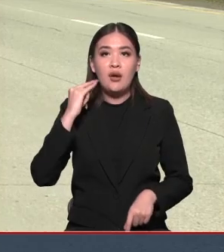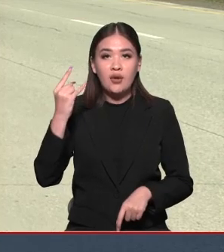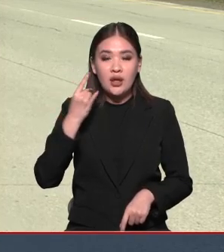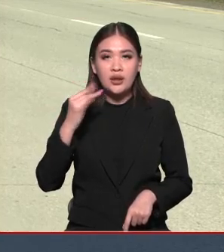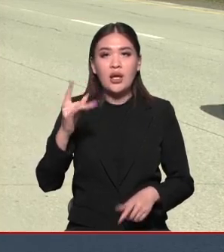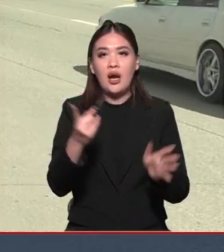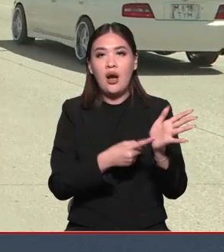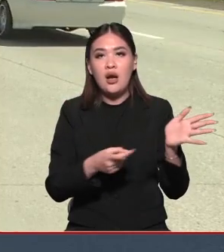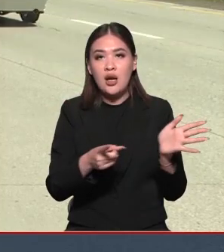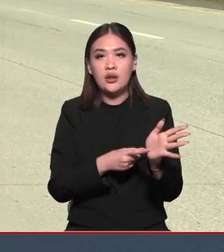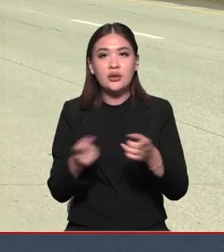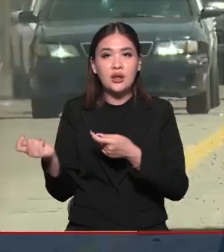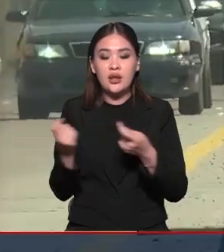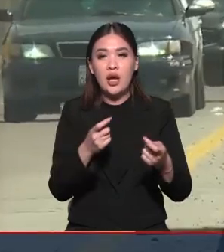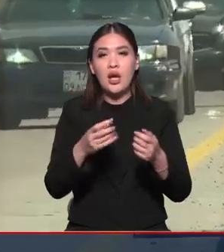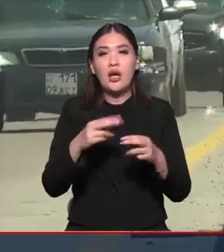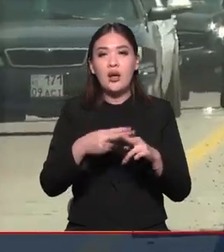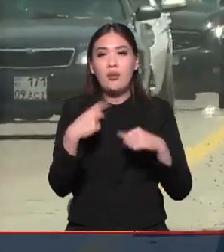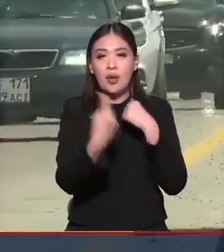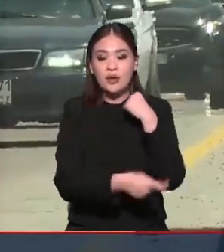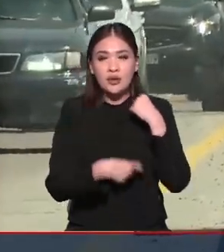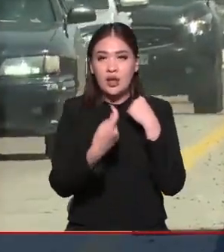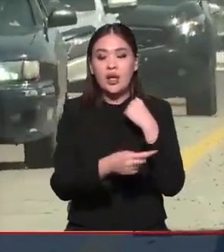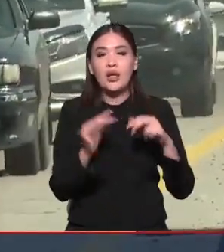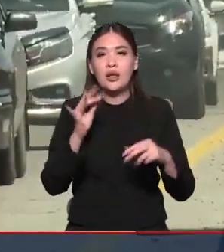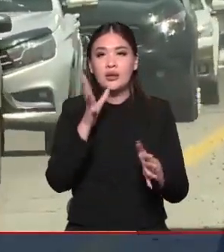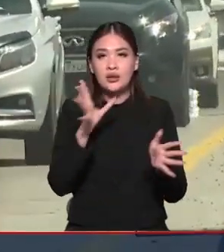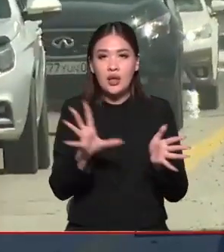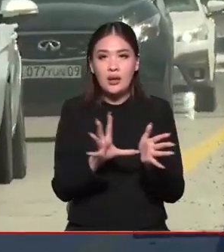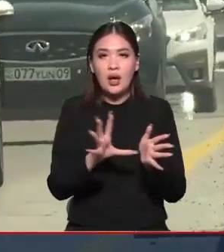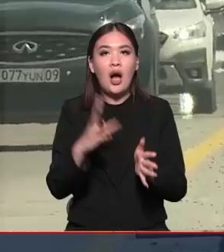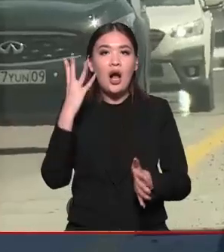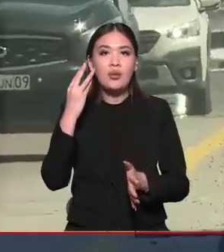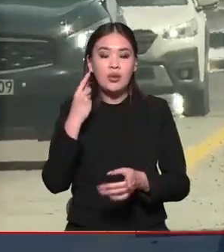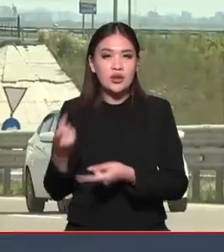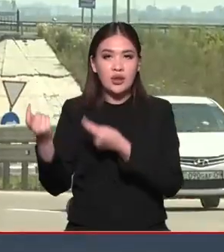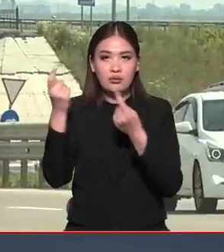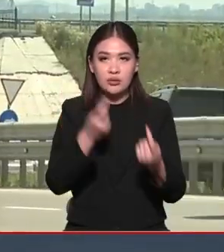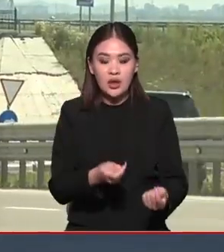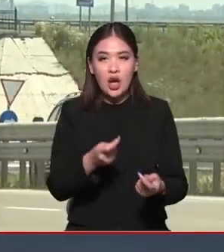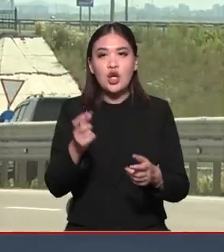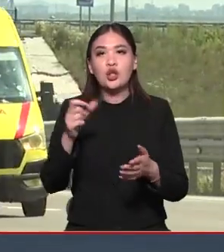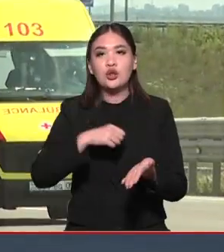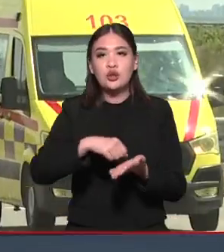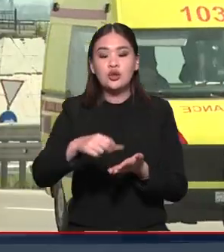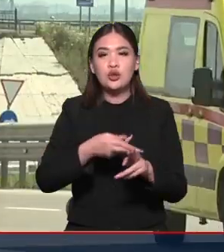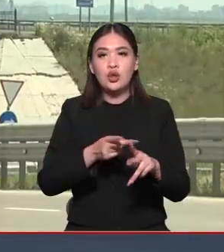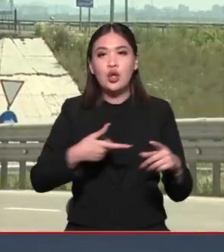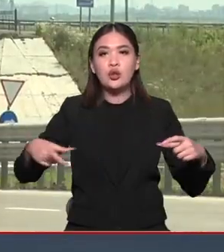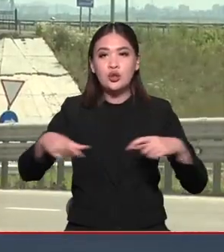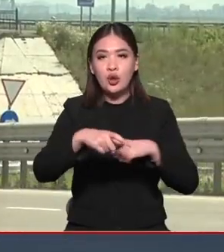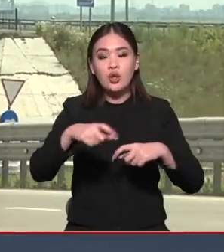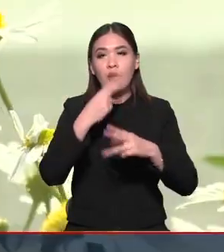Қарағандының қиыршық тасы қолданылған. Көпірге қажетті металл конструкторлар Алматыдан жеткізілген. Жол қозғалысы қауіпсіздігін қамтамасыз